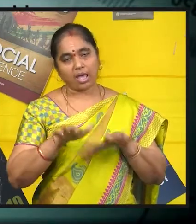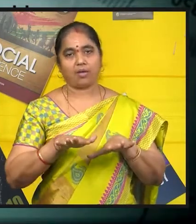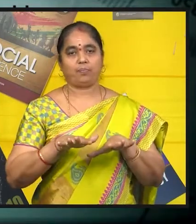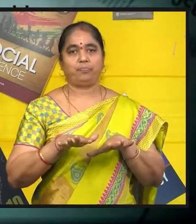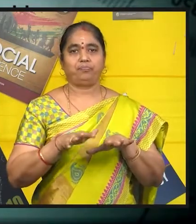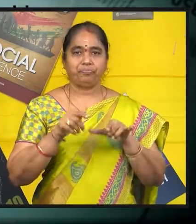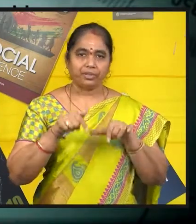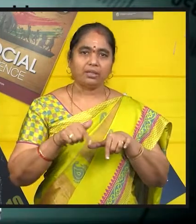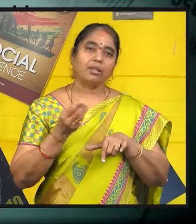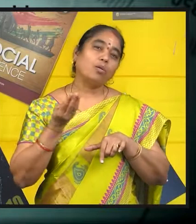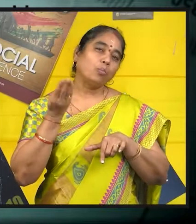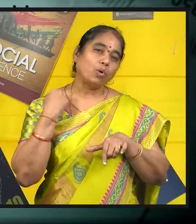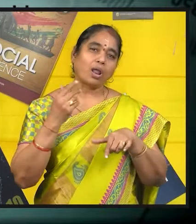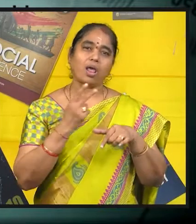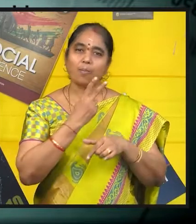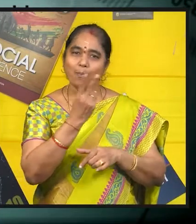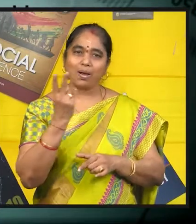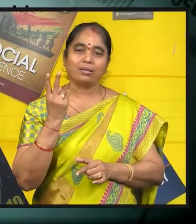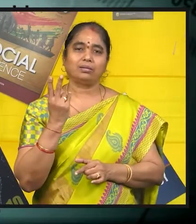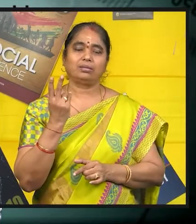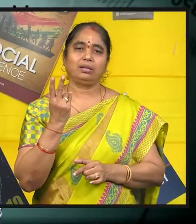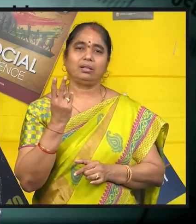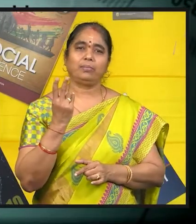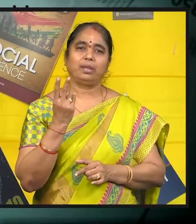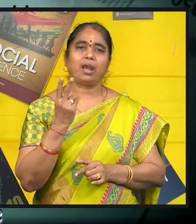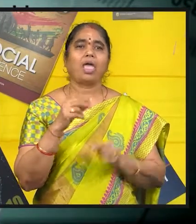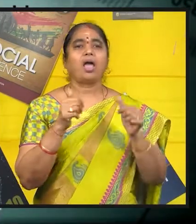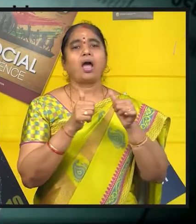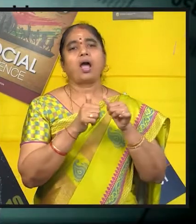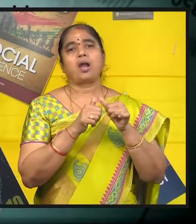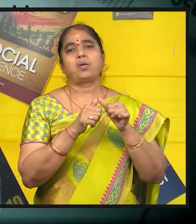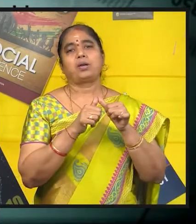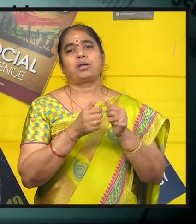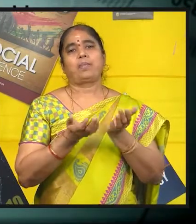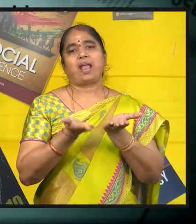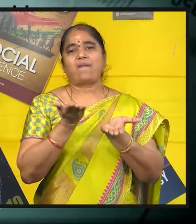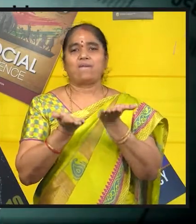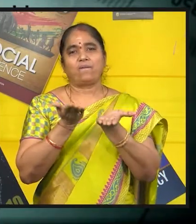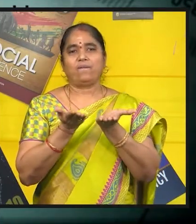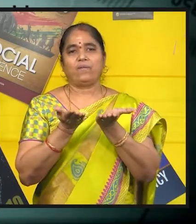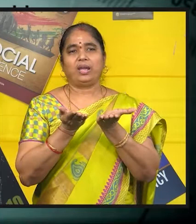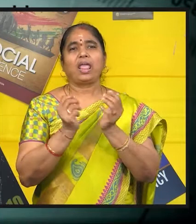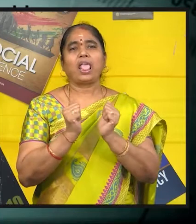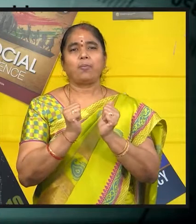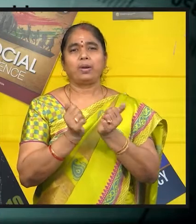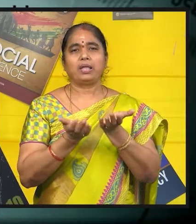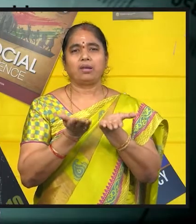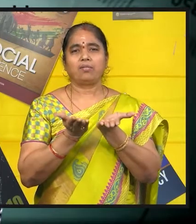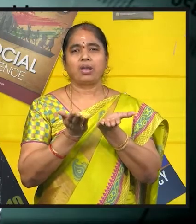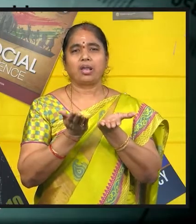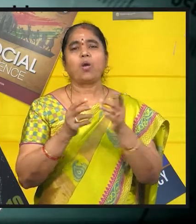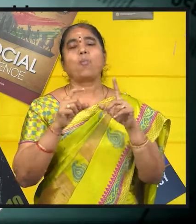இருக்கலாம். இதற்கு முன்பு நாம் பார்த்தது அனைத்துமே அணு நிறையை பார்த்தோம். அணு நிறை எதை அடிப்படையாக